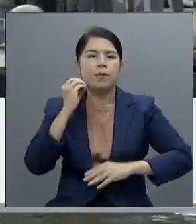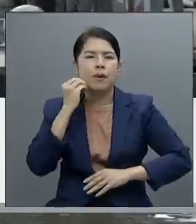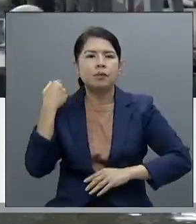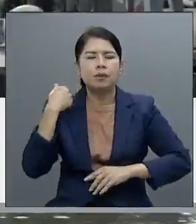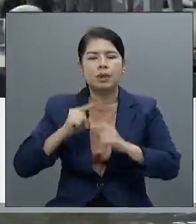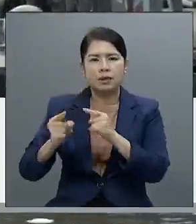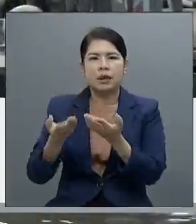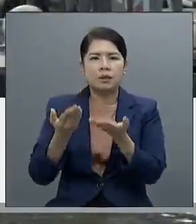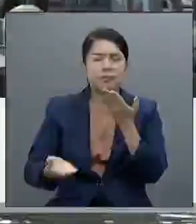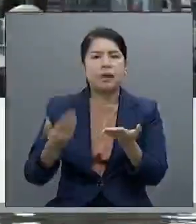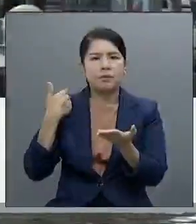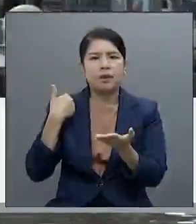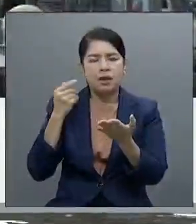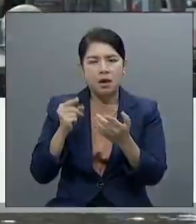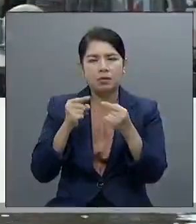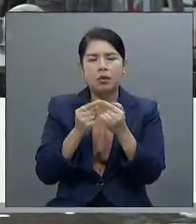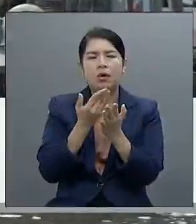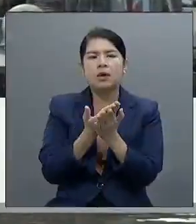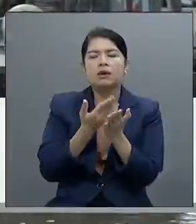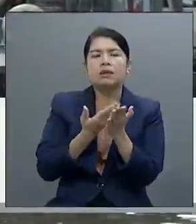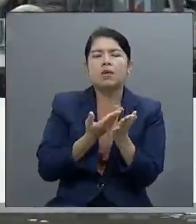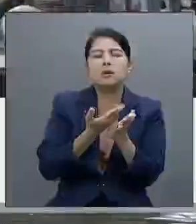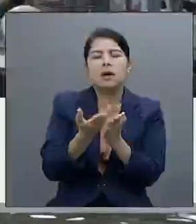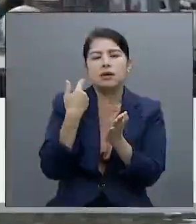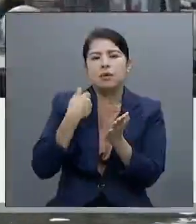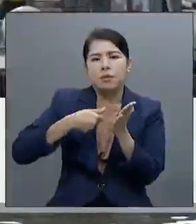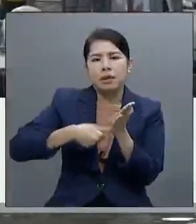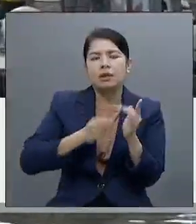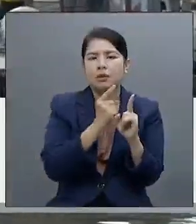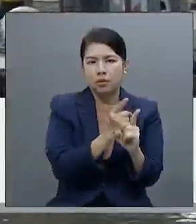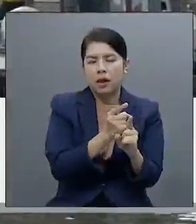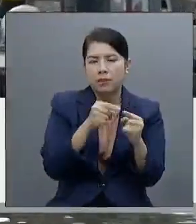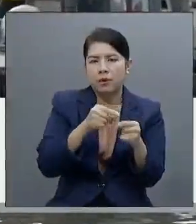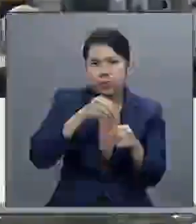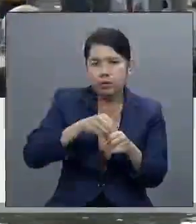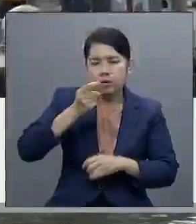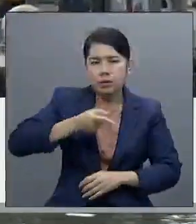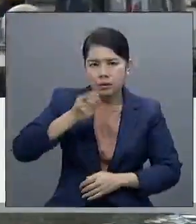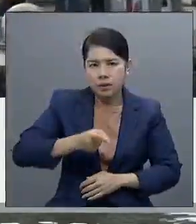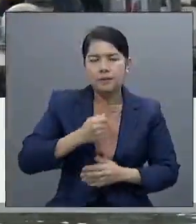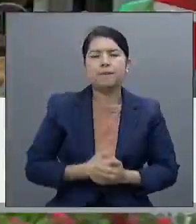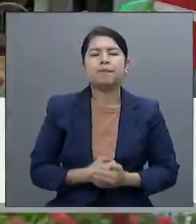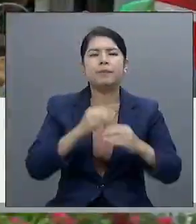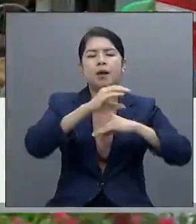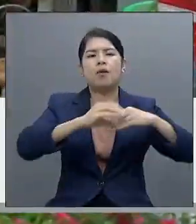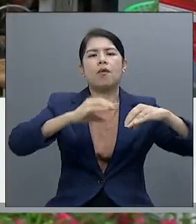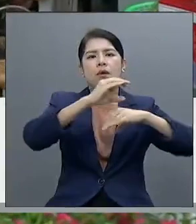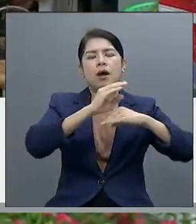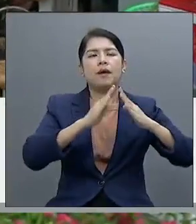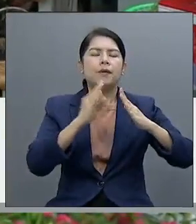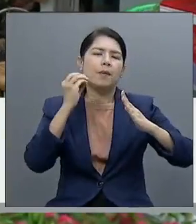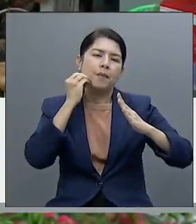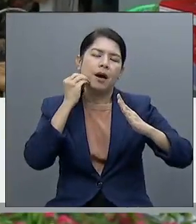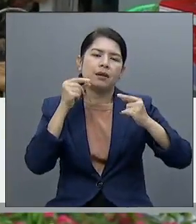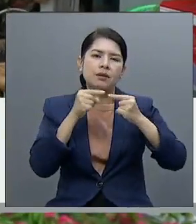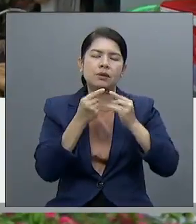าษีแบบรายแปลงย่อยตามการอยู่อาศัยจริงและจัดข้อมูลชุมชนในโครงการบ้านมั่นคงในพื้นที่กรุงเทพมหานคร